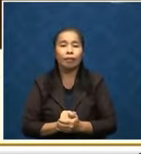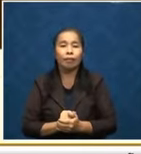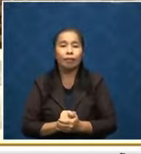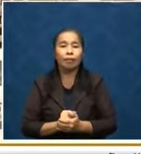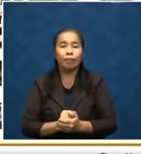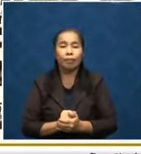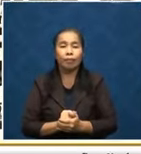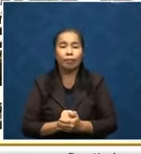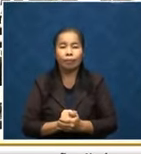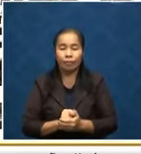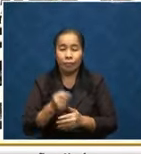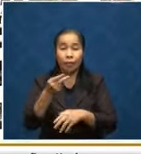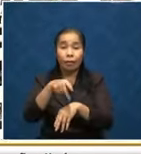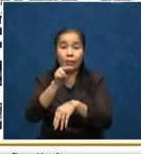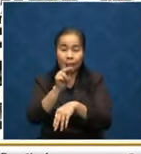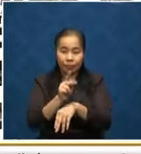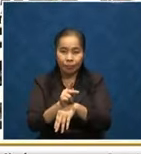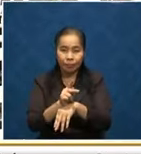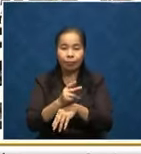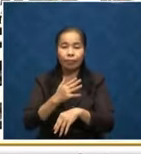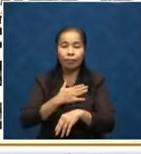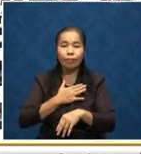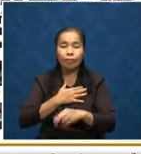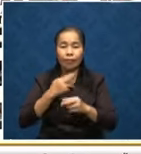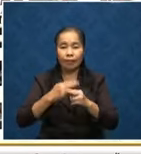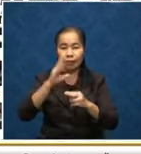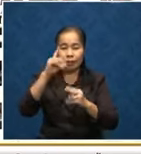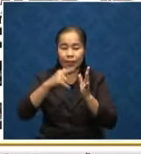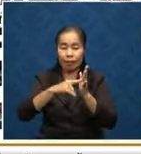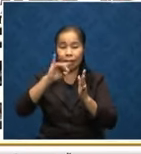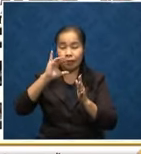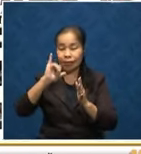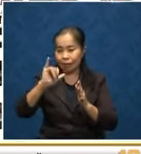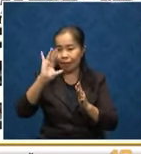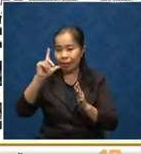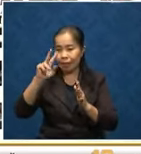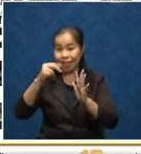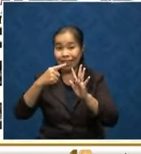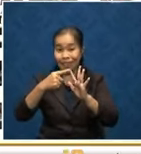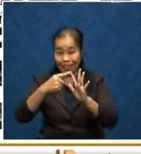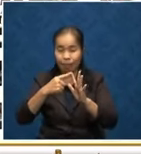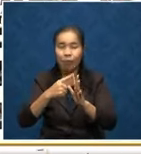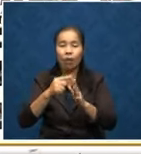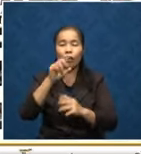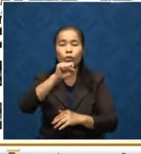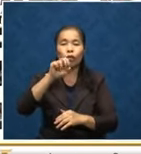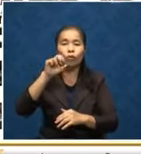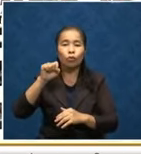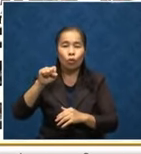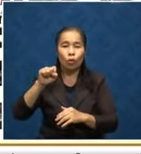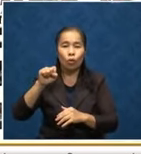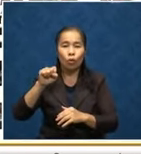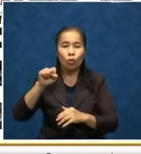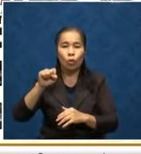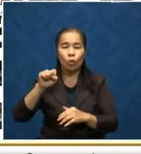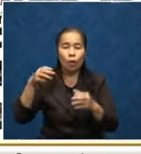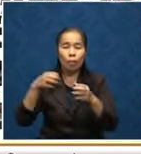กับเรียนท่านประธานสภาที่เคารพกับผมชัยชนะเดชเดโชสมาชิกสภาผู้แทนราษฎรพรรคประช